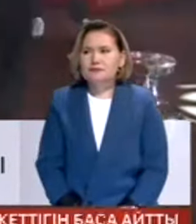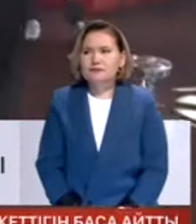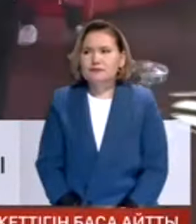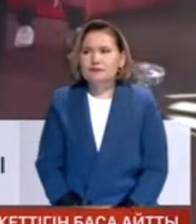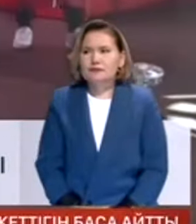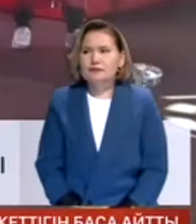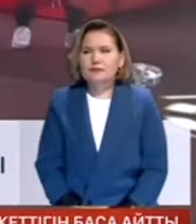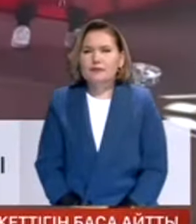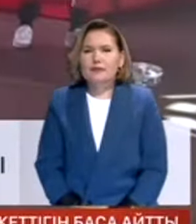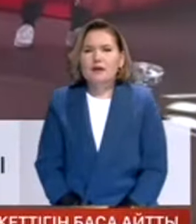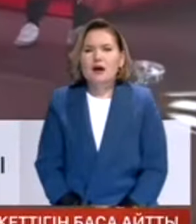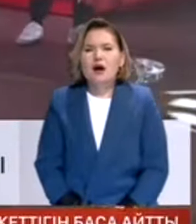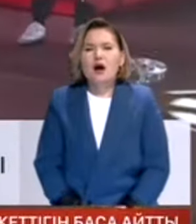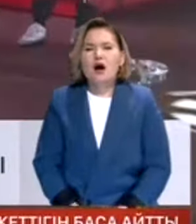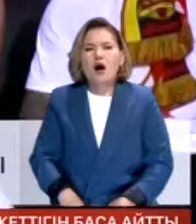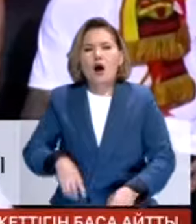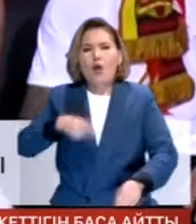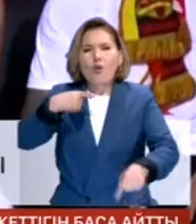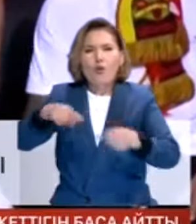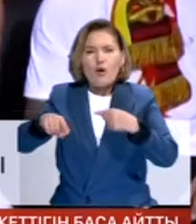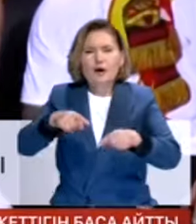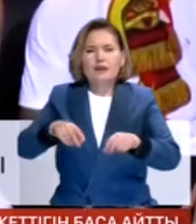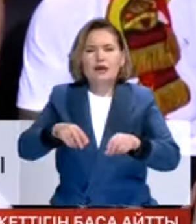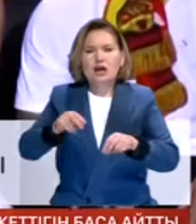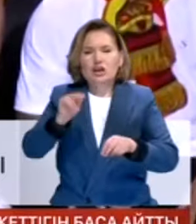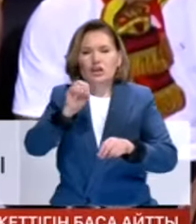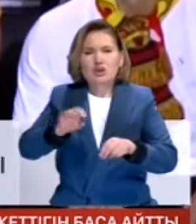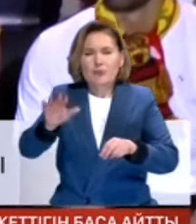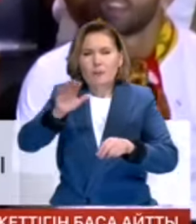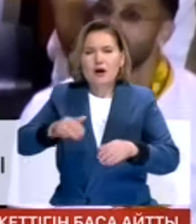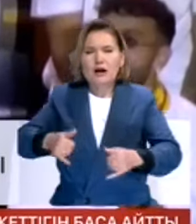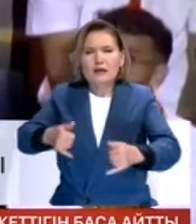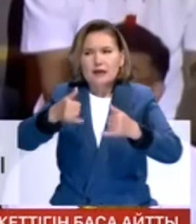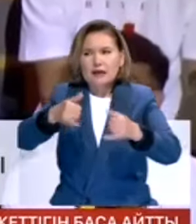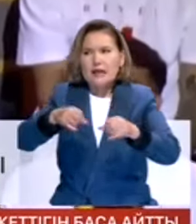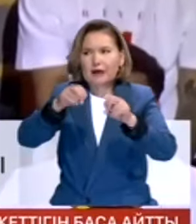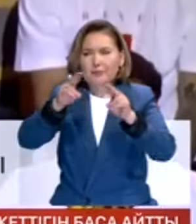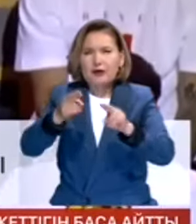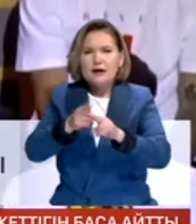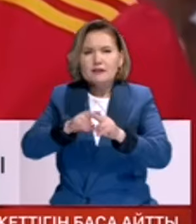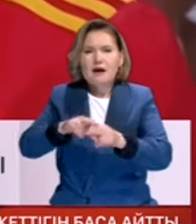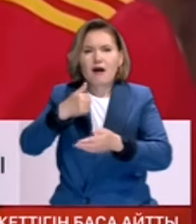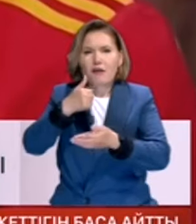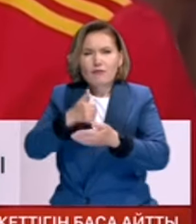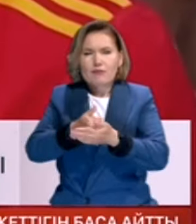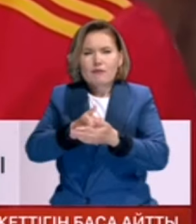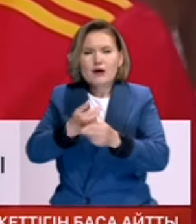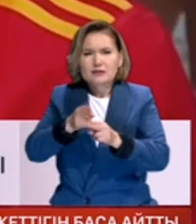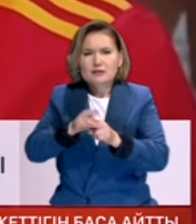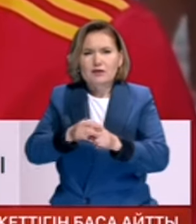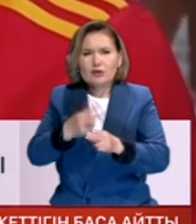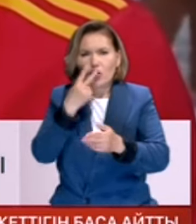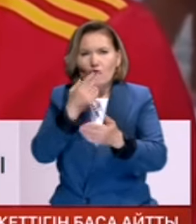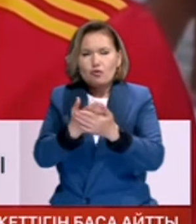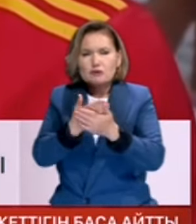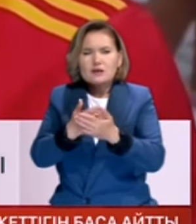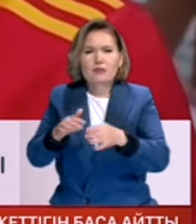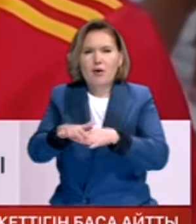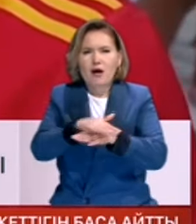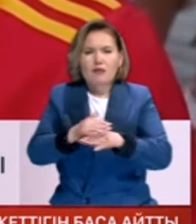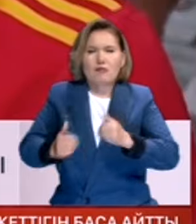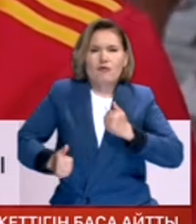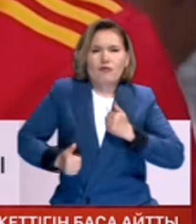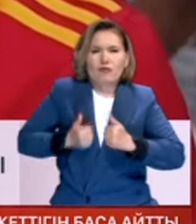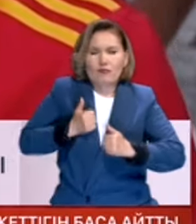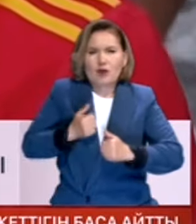Тағы айта кететін жайт, ойыншылар чемпиондық кубокты тура Берлиндегідей Сибелисте де басына көтерді. Біздің жақсы